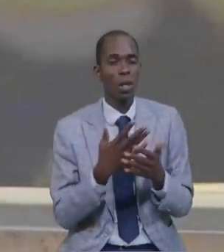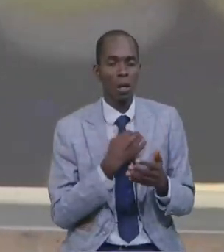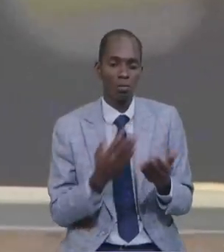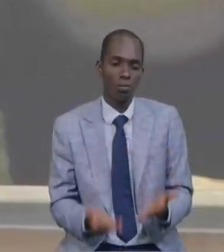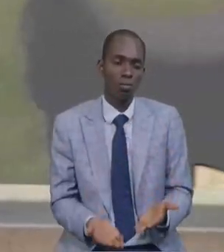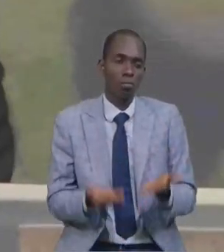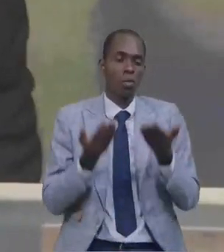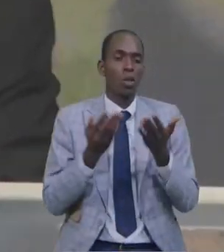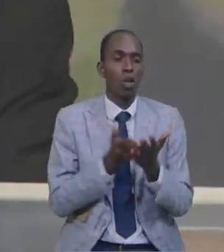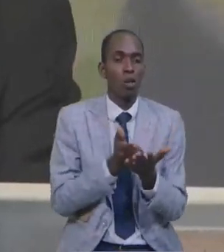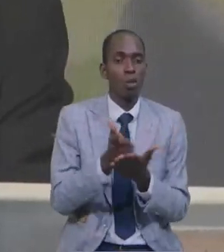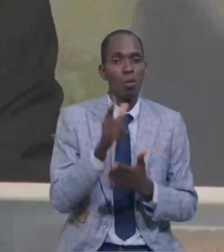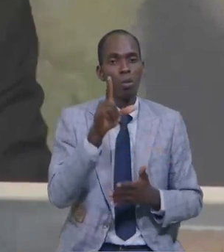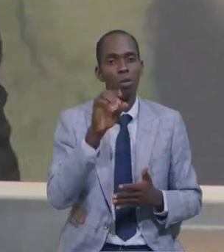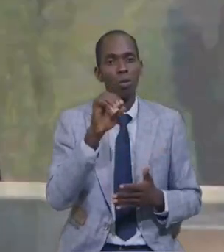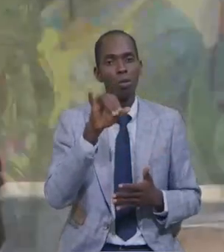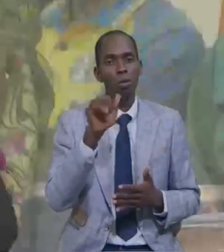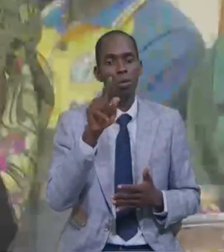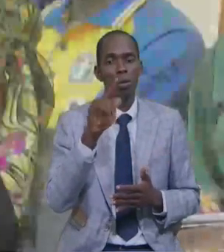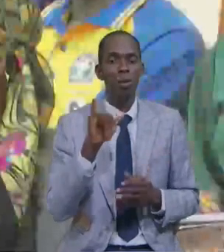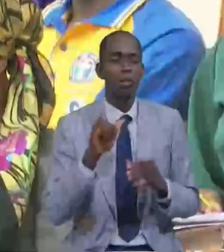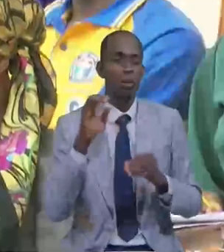R, retenir